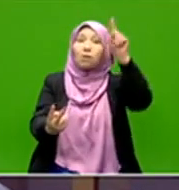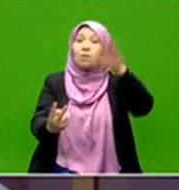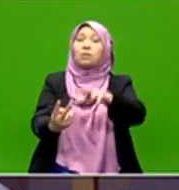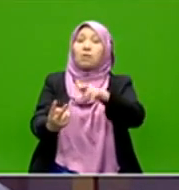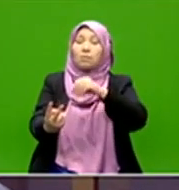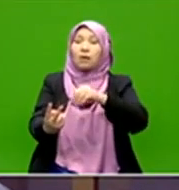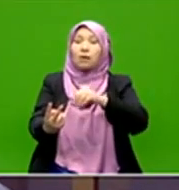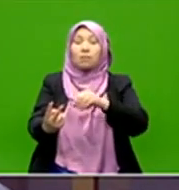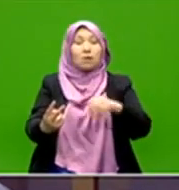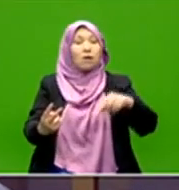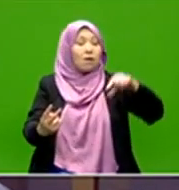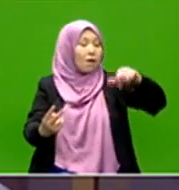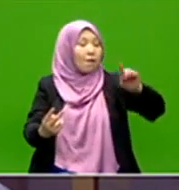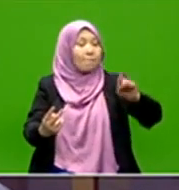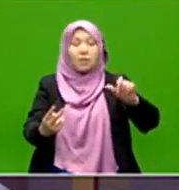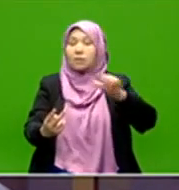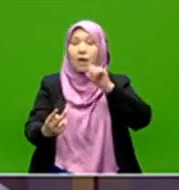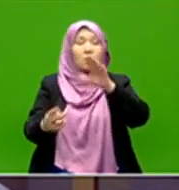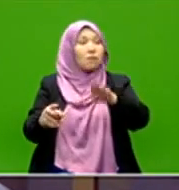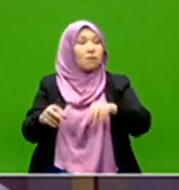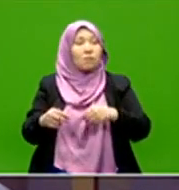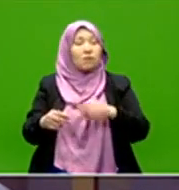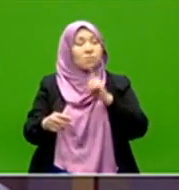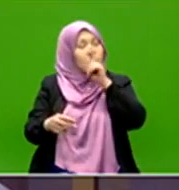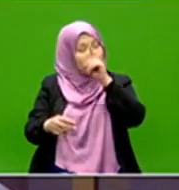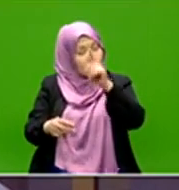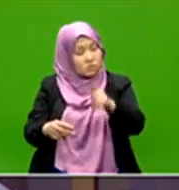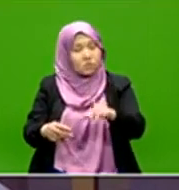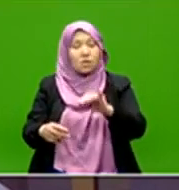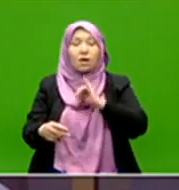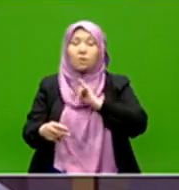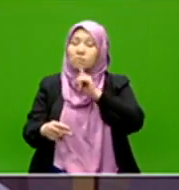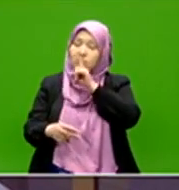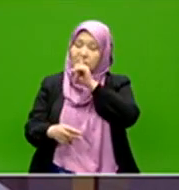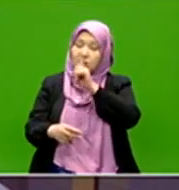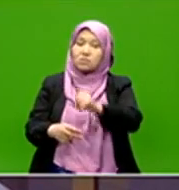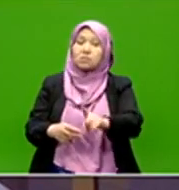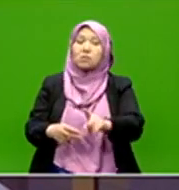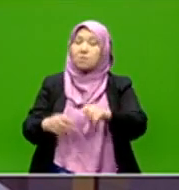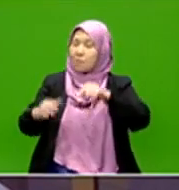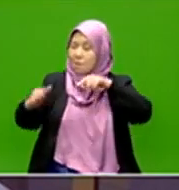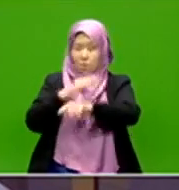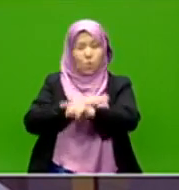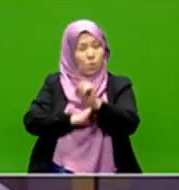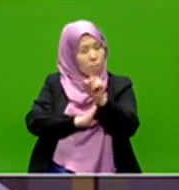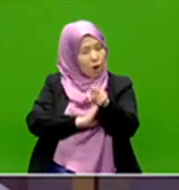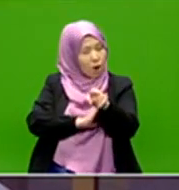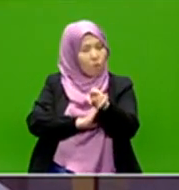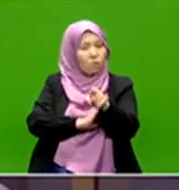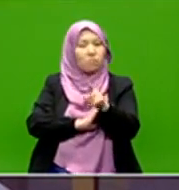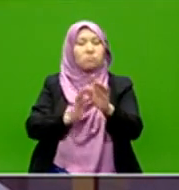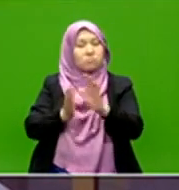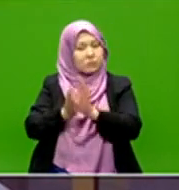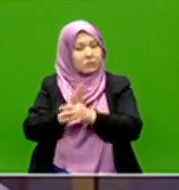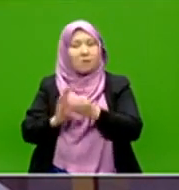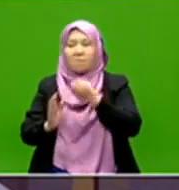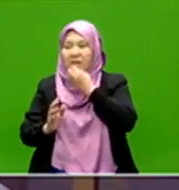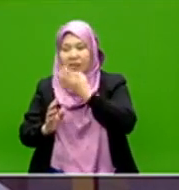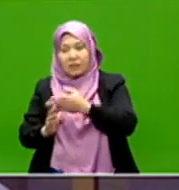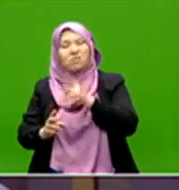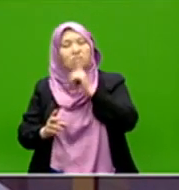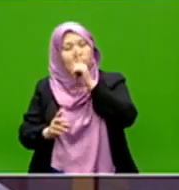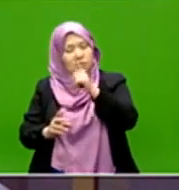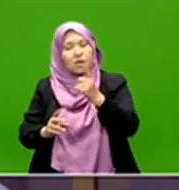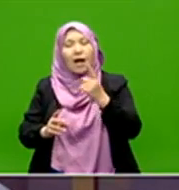tidak diterima. Dia berkata, sesungguhnya aku pasti membunuhmu. Dia, Habil, berkata, sesungguhnya Allah